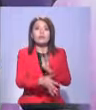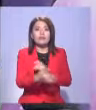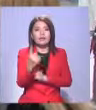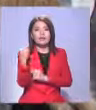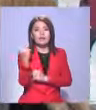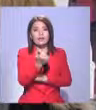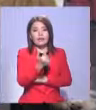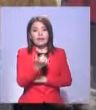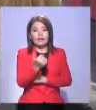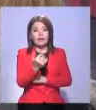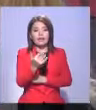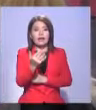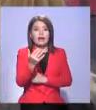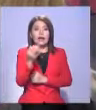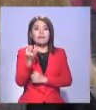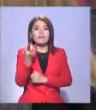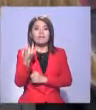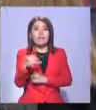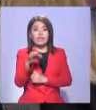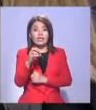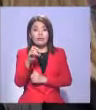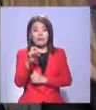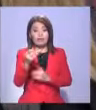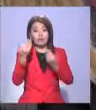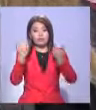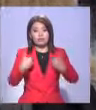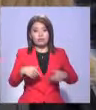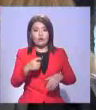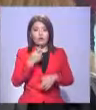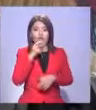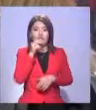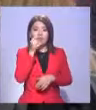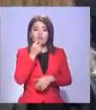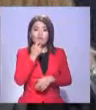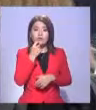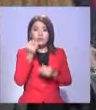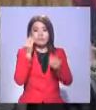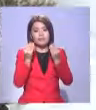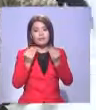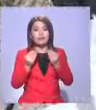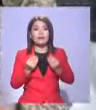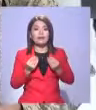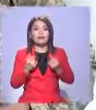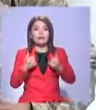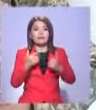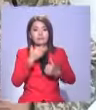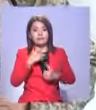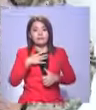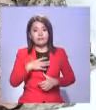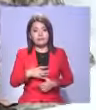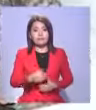аптадай. Аниме кейіпкерімін, маған қазір сөйлеу өте қиын, бірақ әдемілігі үшін шыдауға болады. Мен